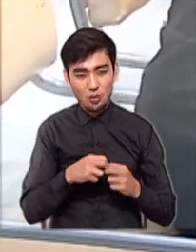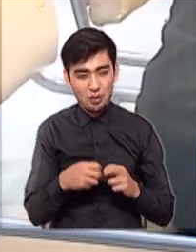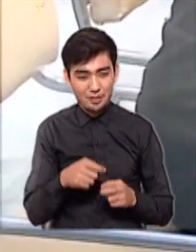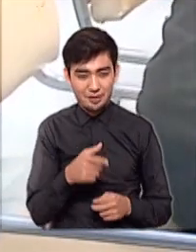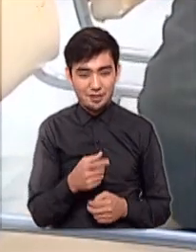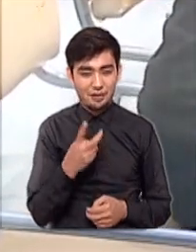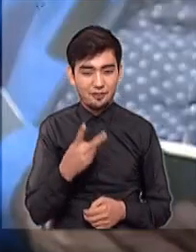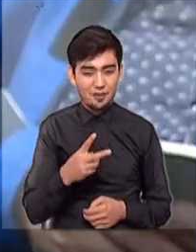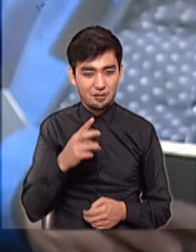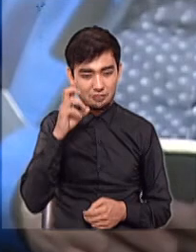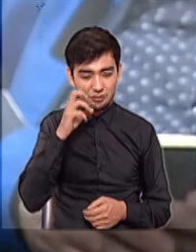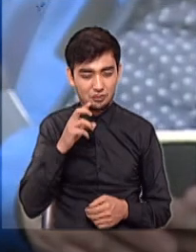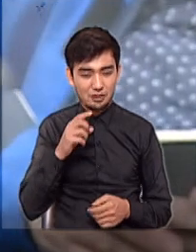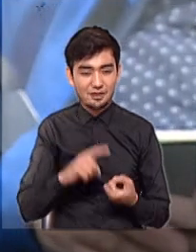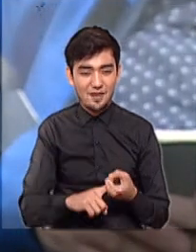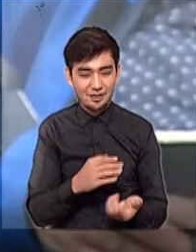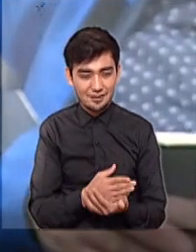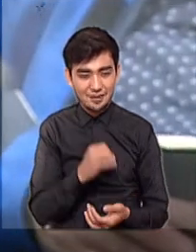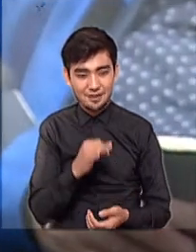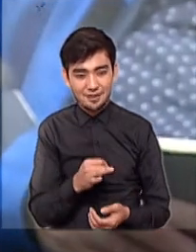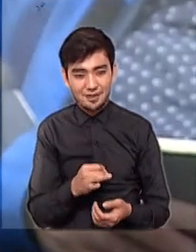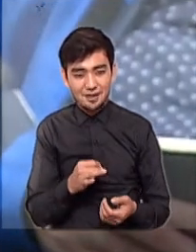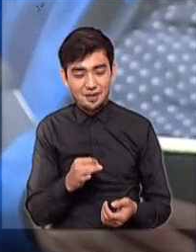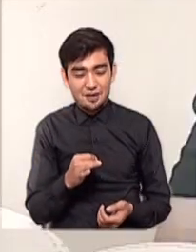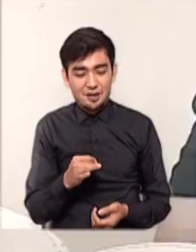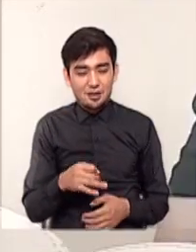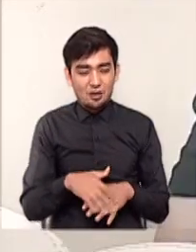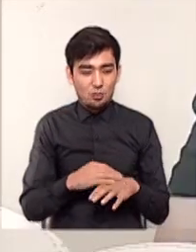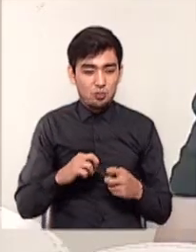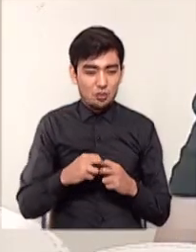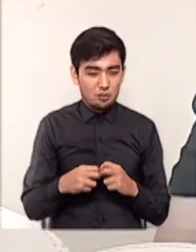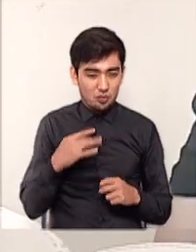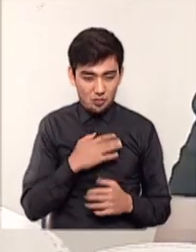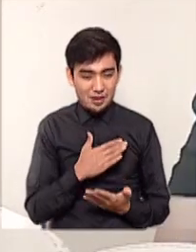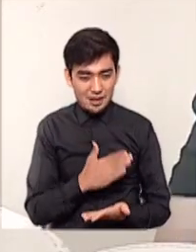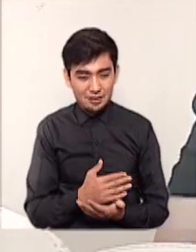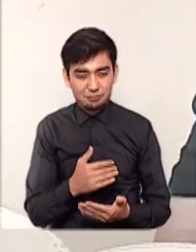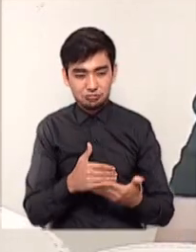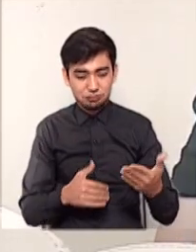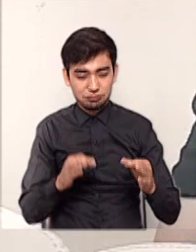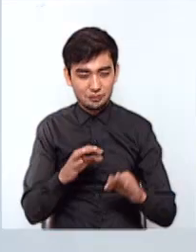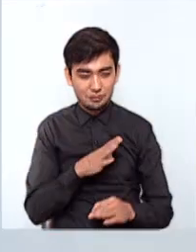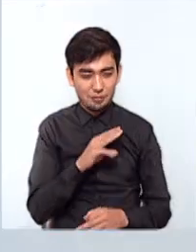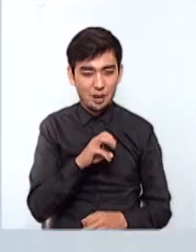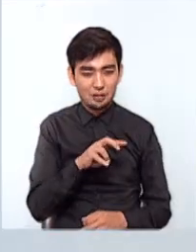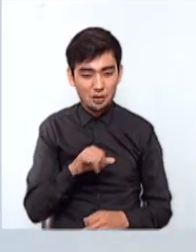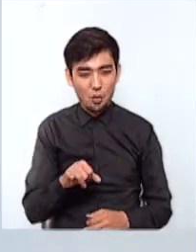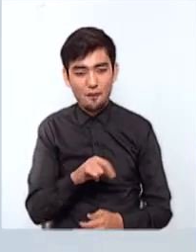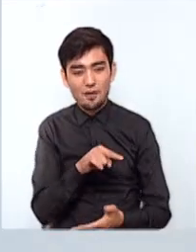дүниеге байланысты деген пікірде. Жиын қатысушылар болса, өңір халқы үшін өзекті проблемалар жіпке тізді. Ал маңғыстаулықтар қойған